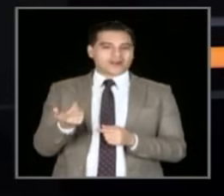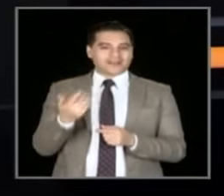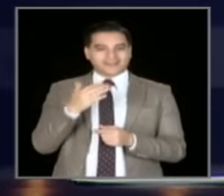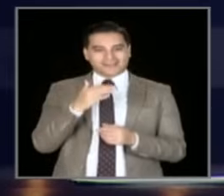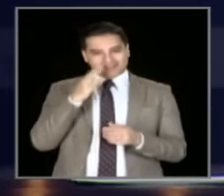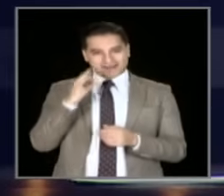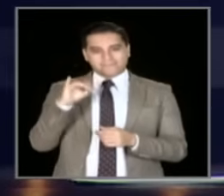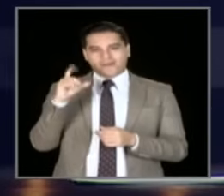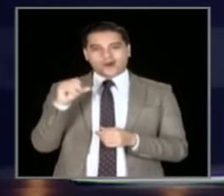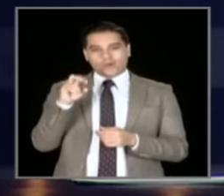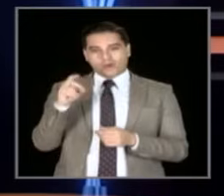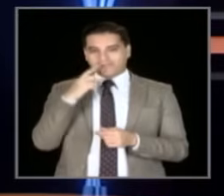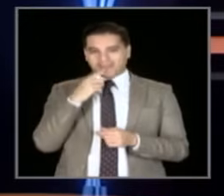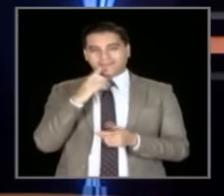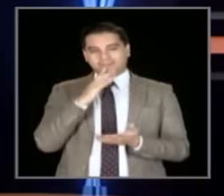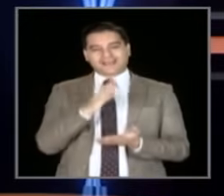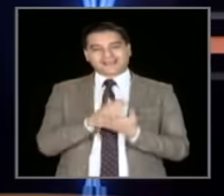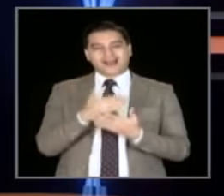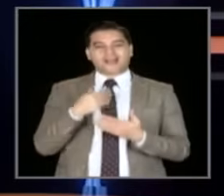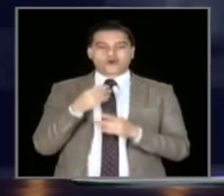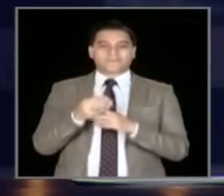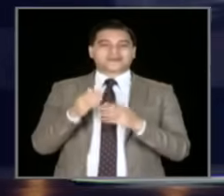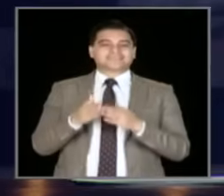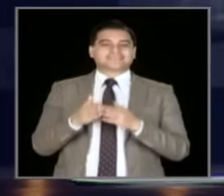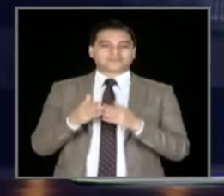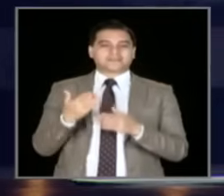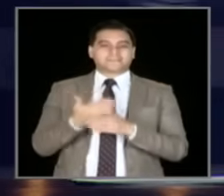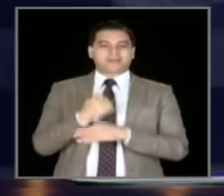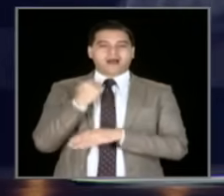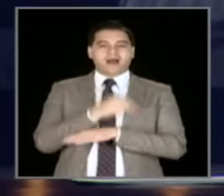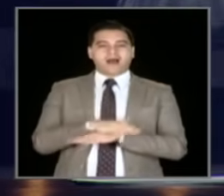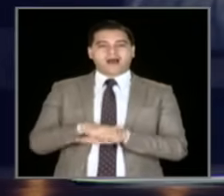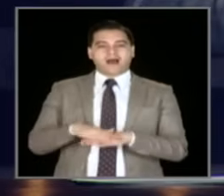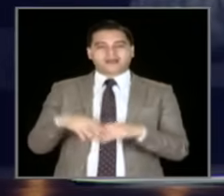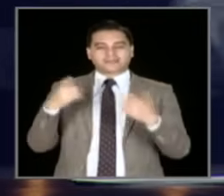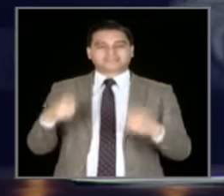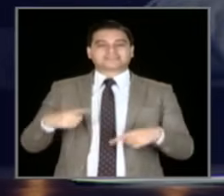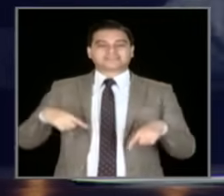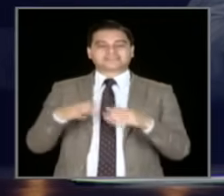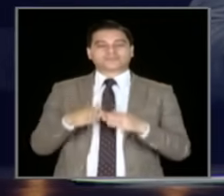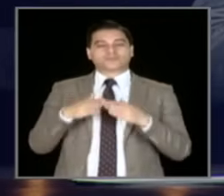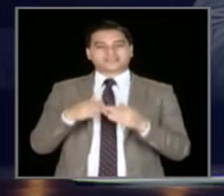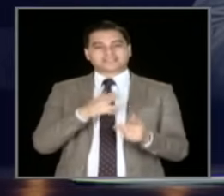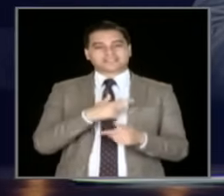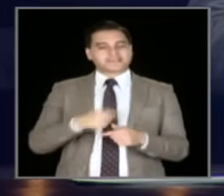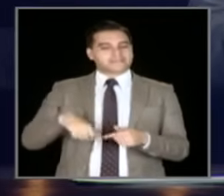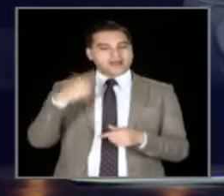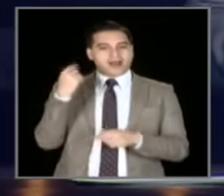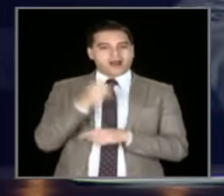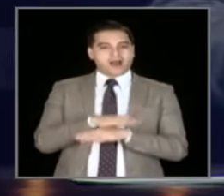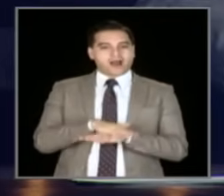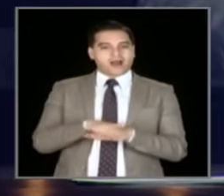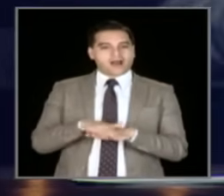يعني. لا مروه بتتكلم. لا انا بحب بقى السويس، مدينه البواسل، اسم تقيل. اما